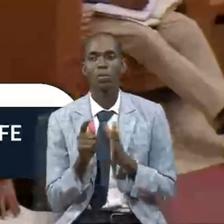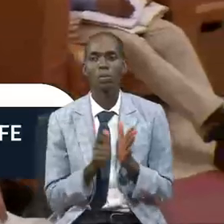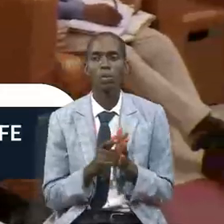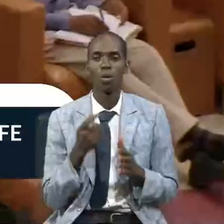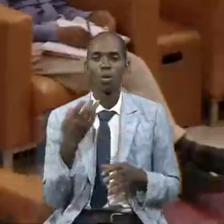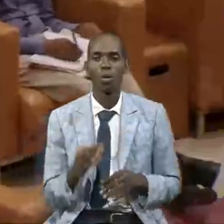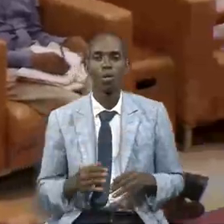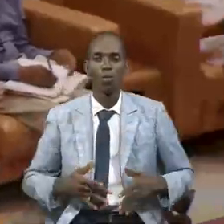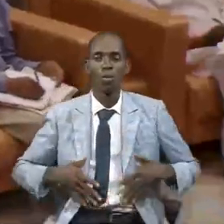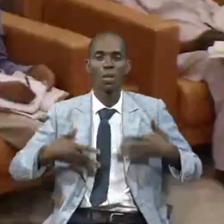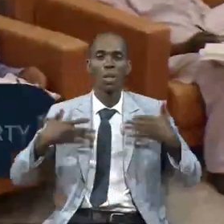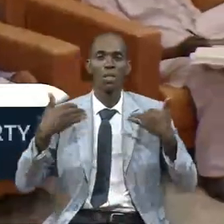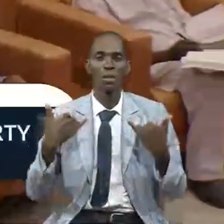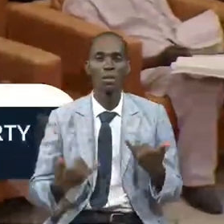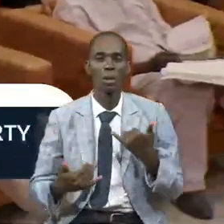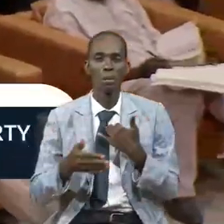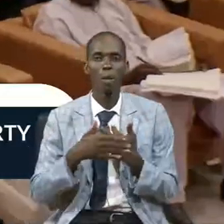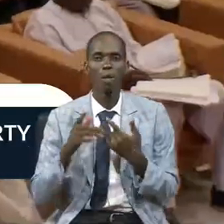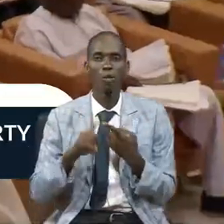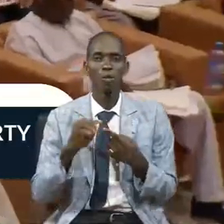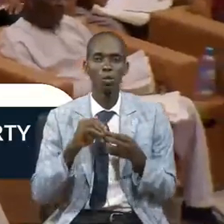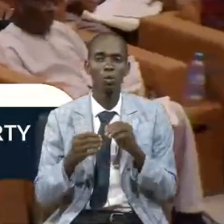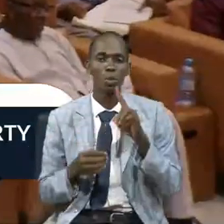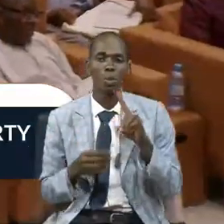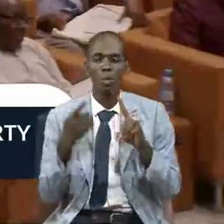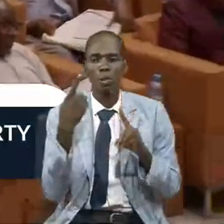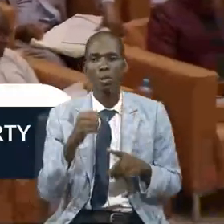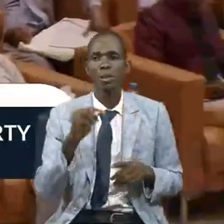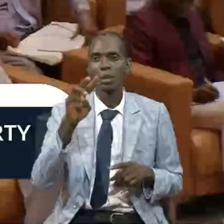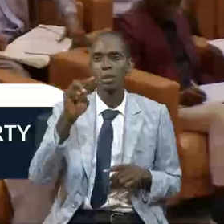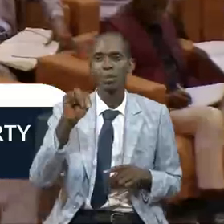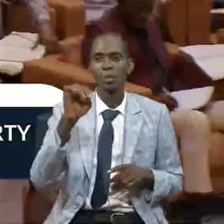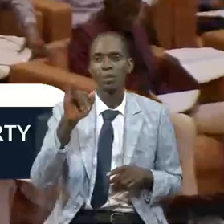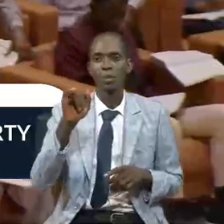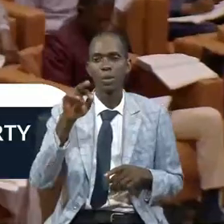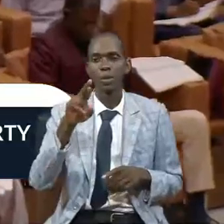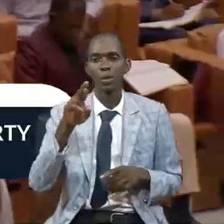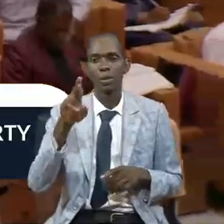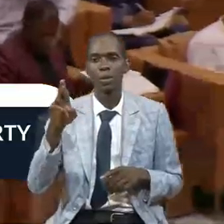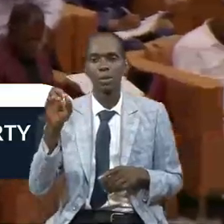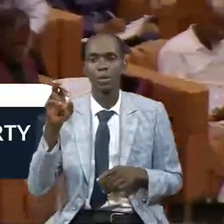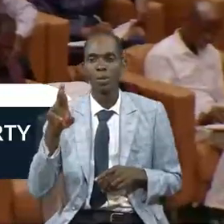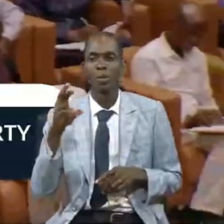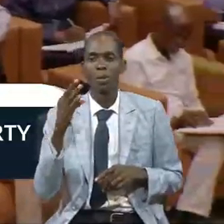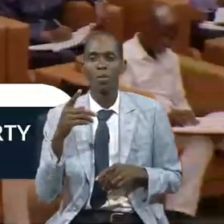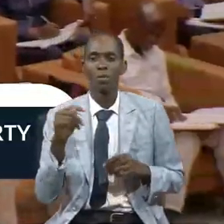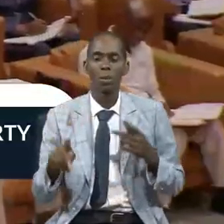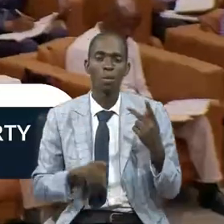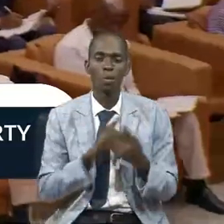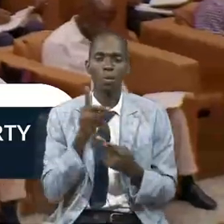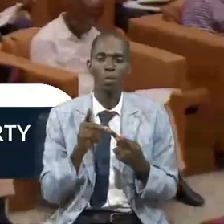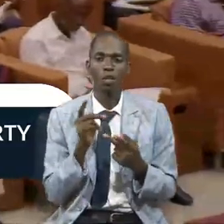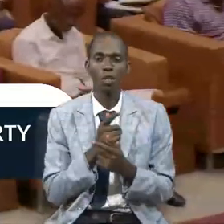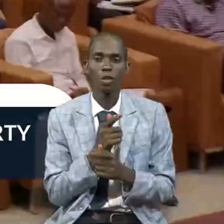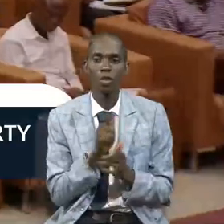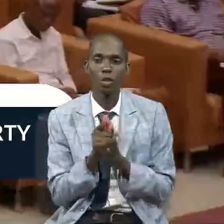première partie ici. Nous allons voir le miroir de la loi parfaite de